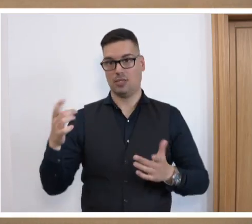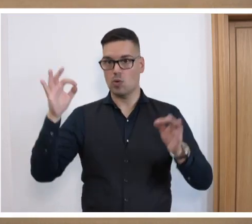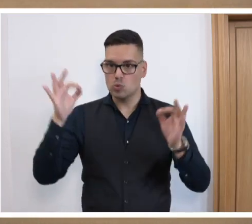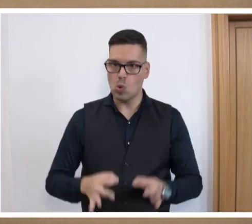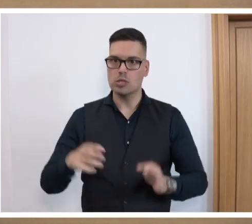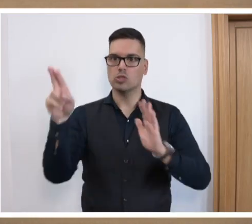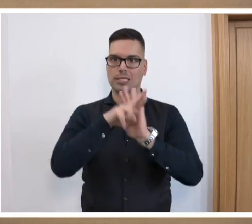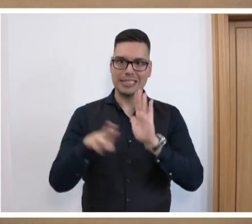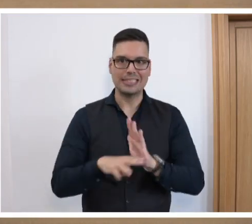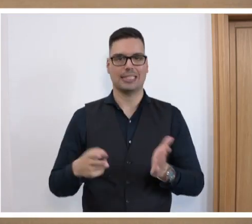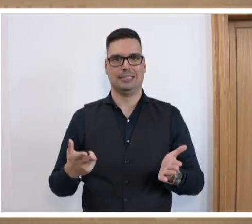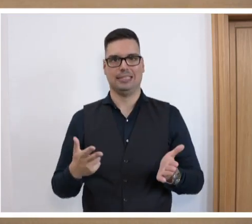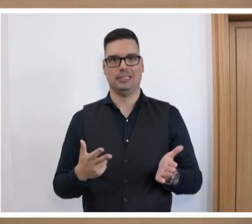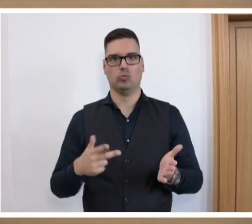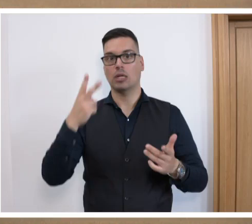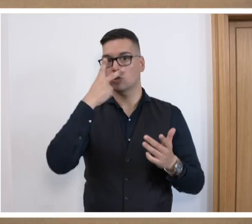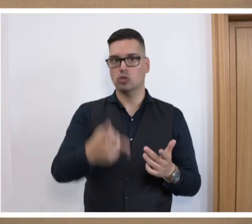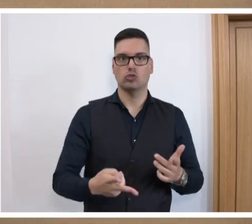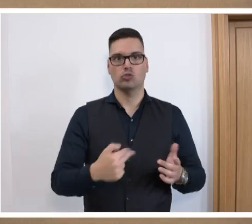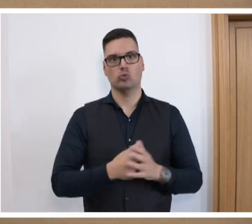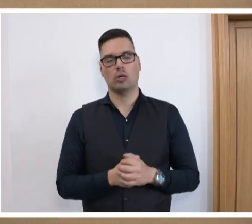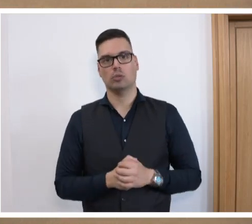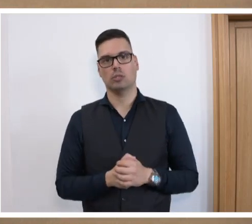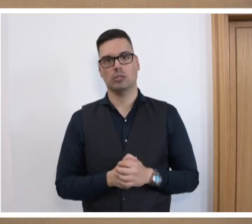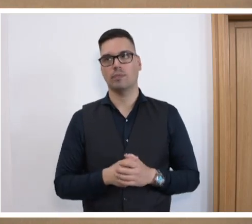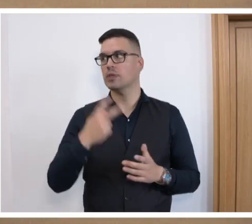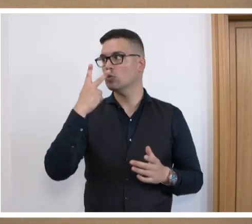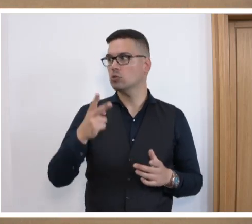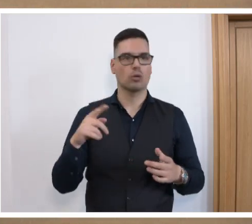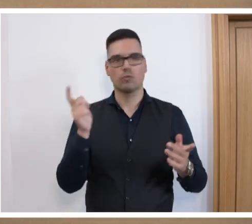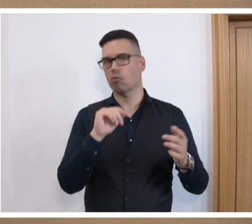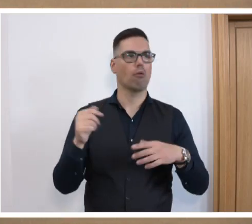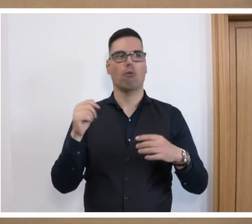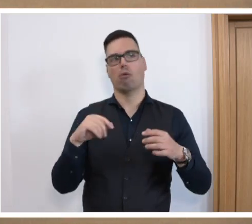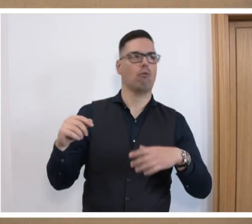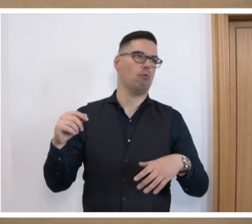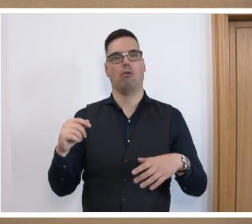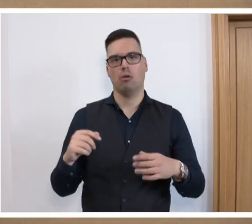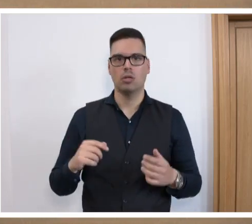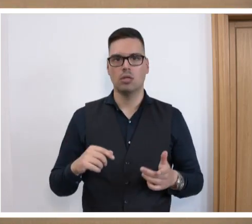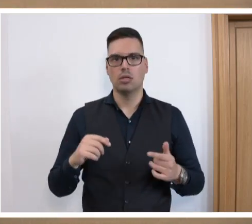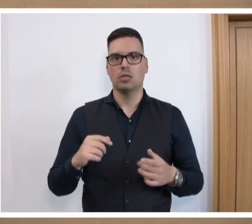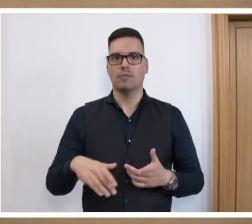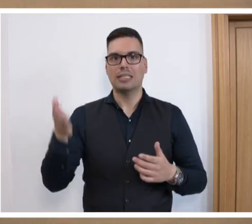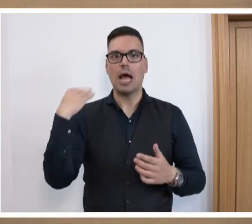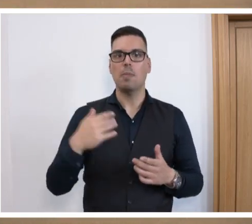komplexe Gesetzesvorhaben. Und dann schauen wir an der Stelle, ich sehe hier nur Kopfschütteln, mal, wie war denn das vor einigen